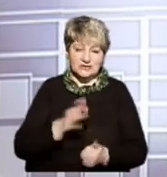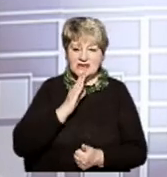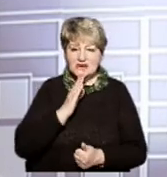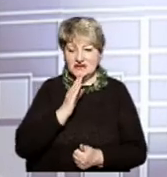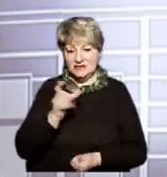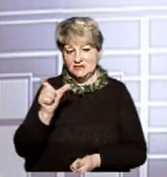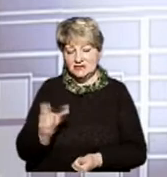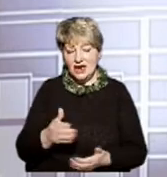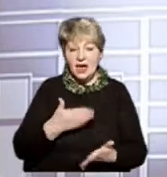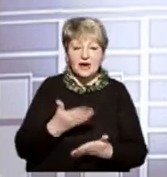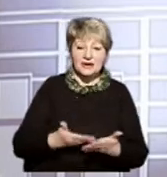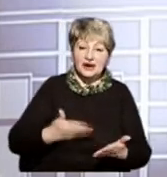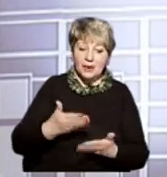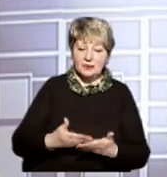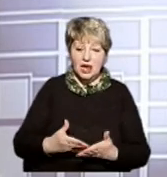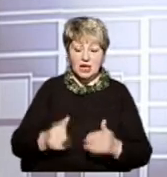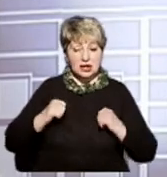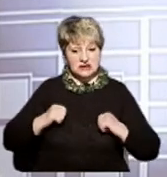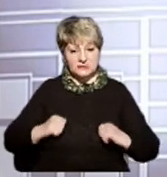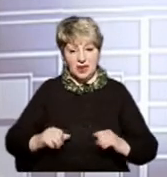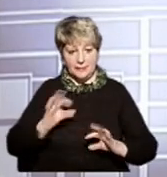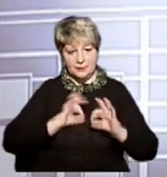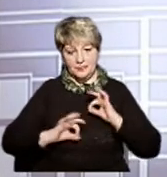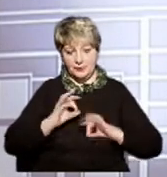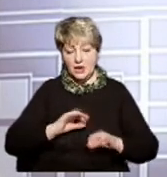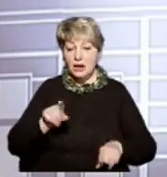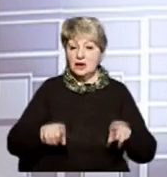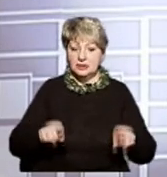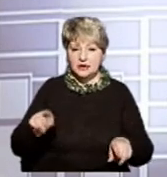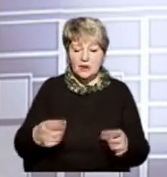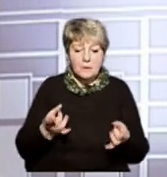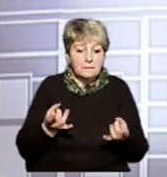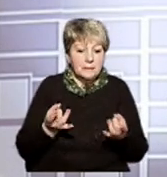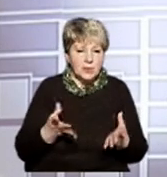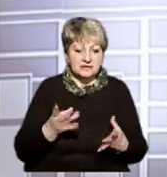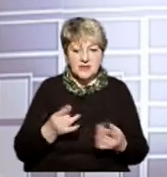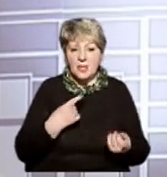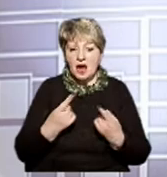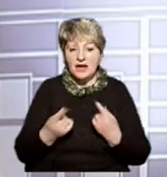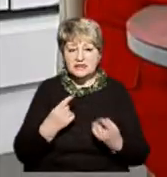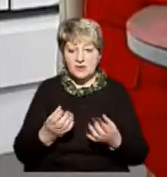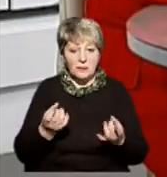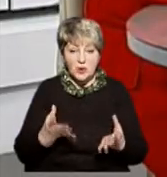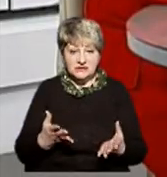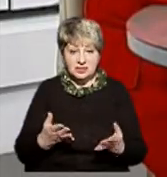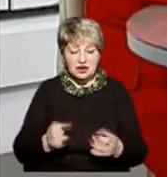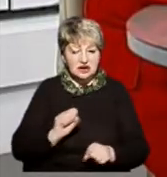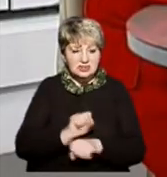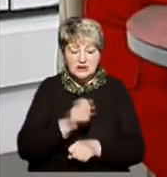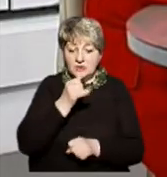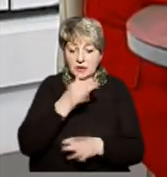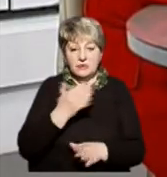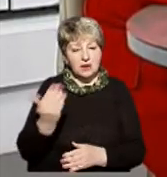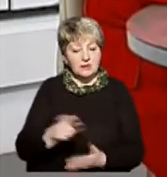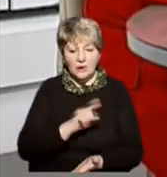кожній жінці рекомендуємо ці заспокійливі препарати, тому що деякі просто на розмовах не можуть зупинитися, і їм потрібно